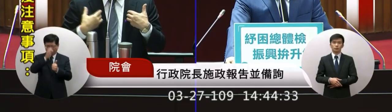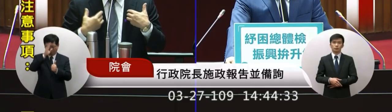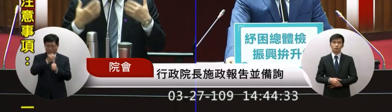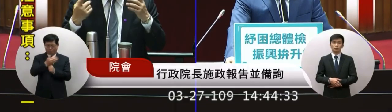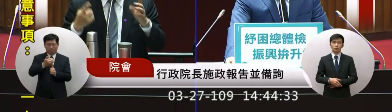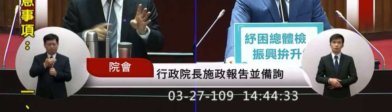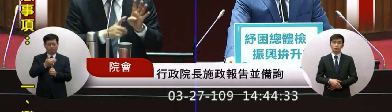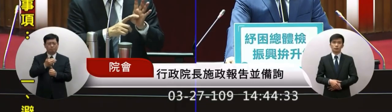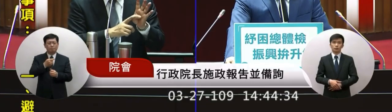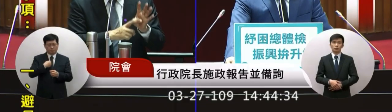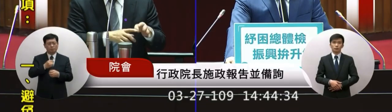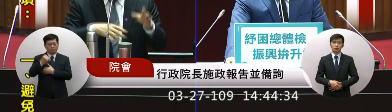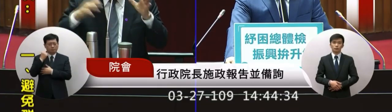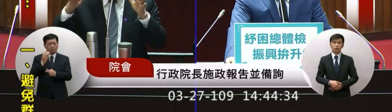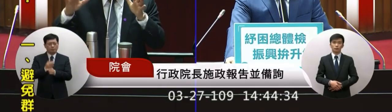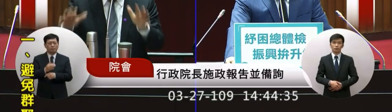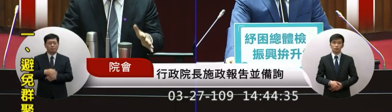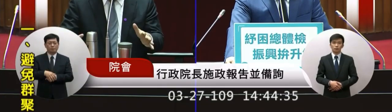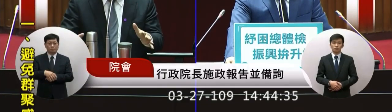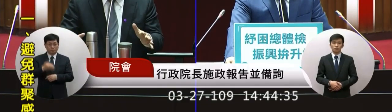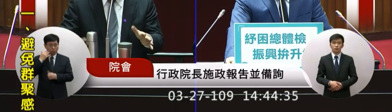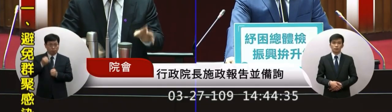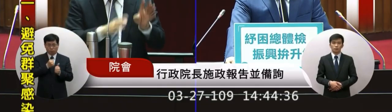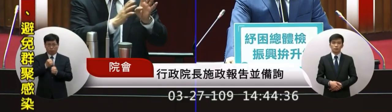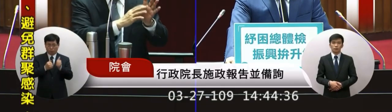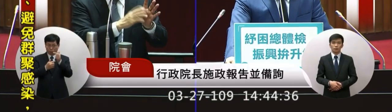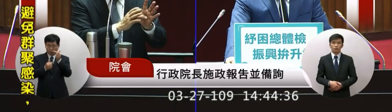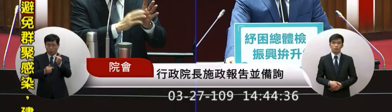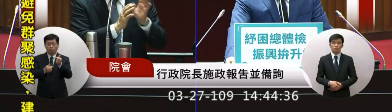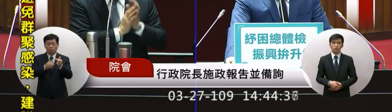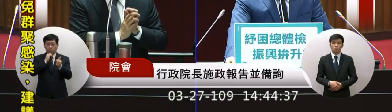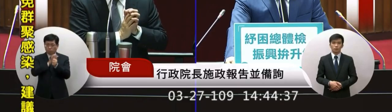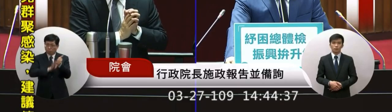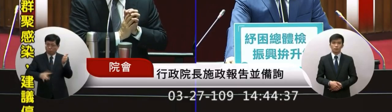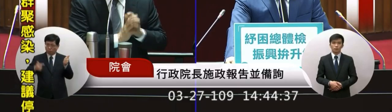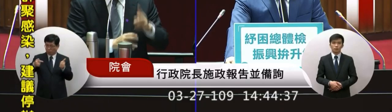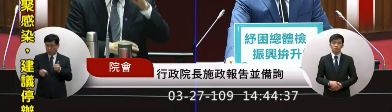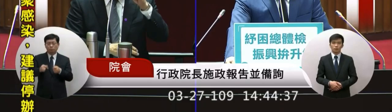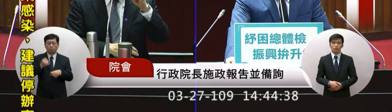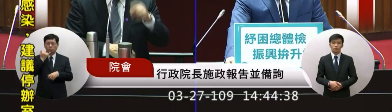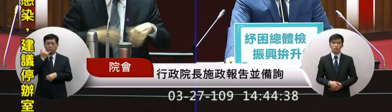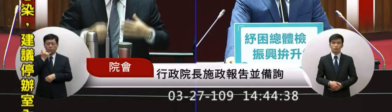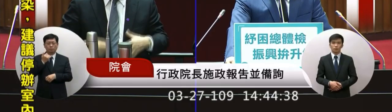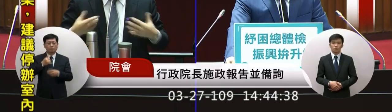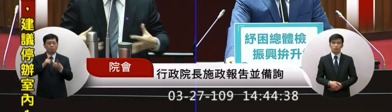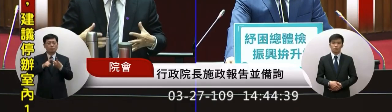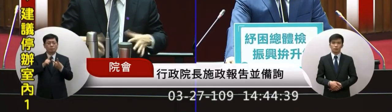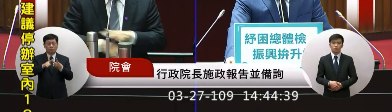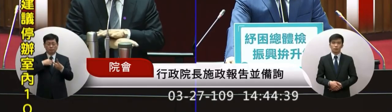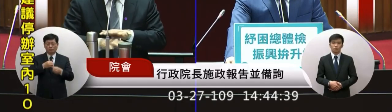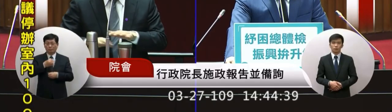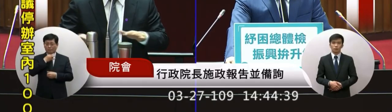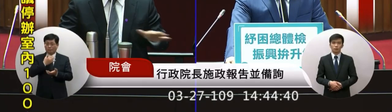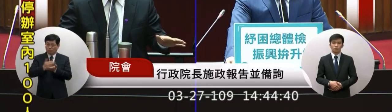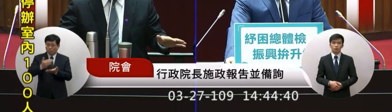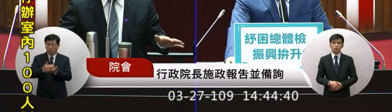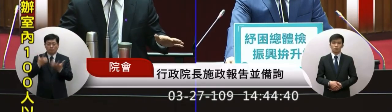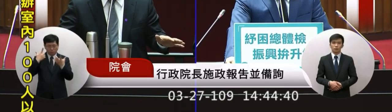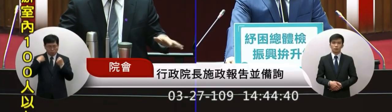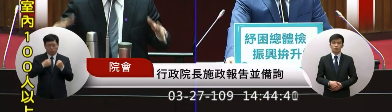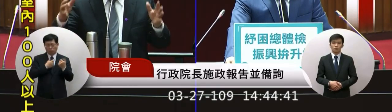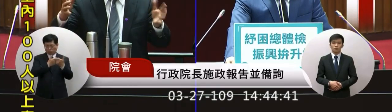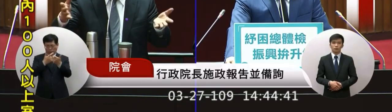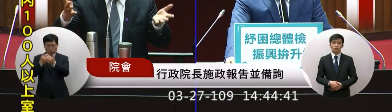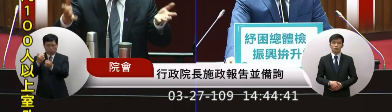咱台湾尽量搁在努力。啊，越控制好，冲击就越小。第二，纾困就是面面俱